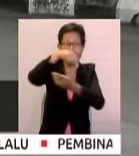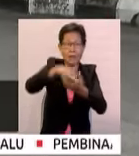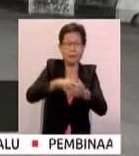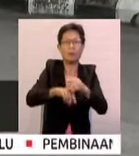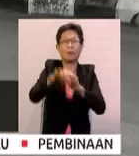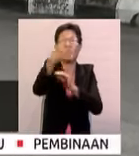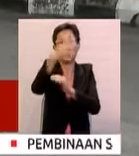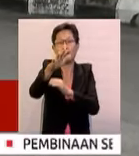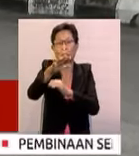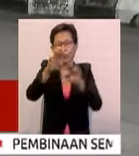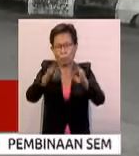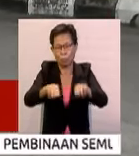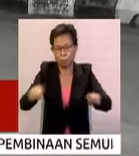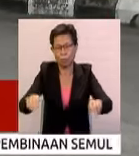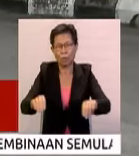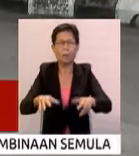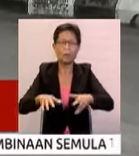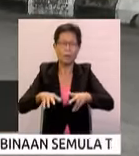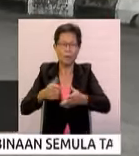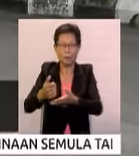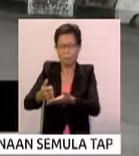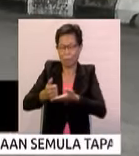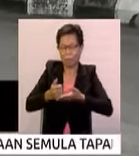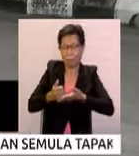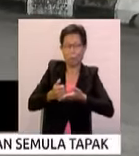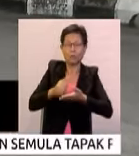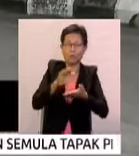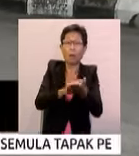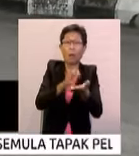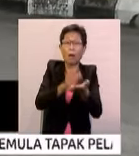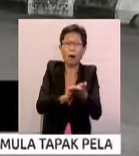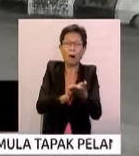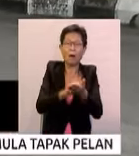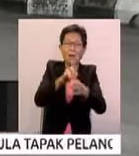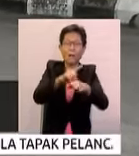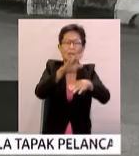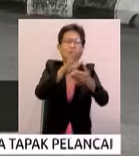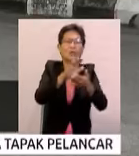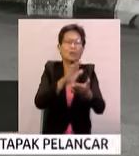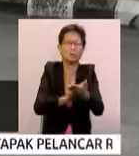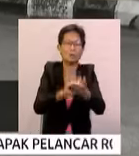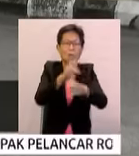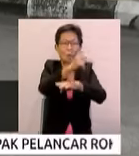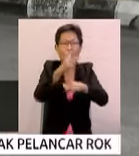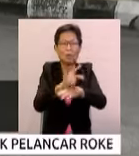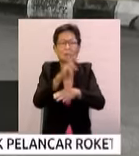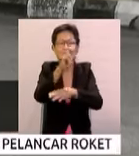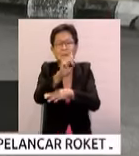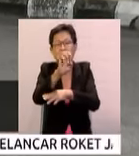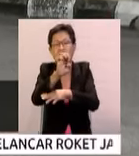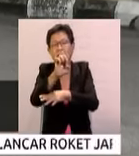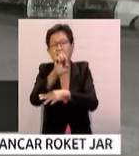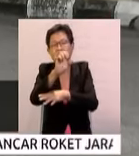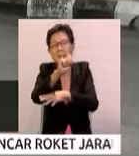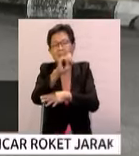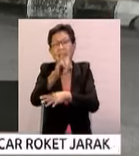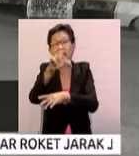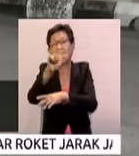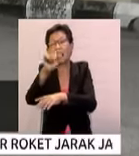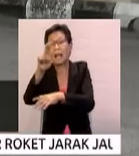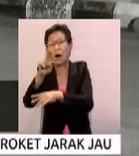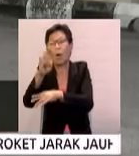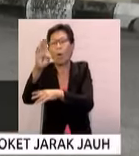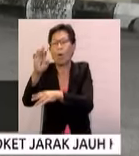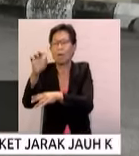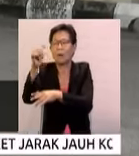seramai 15 orang murid menerima bantuan persekolahan di Sekolah Kebangsaan Siliau Rantau. Bantuan ini sedikit sebanyak